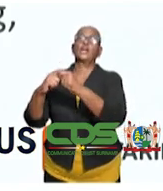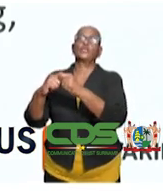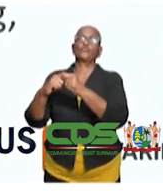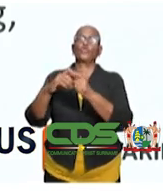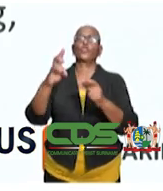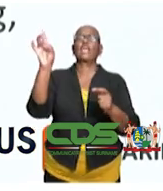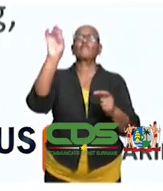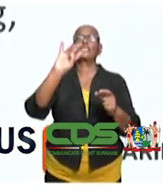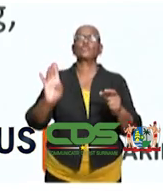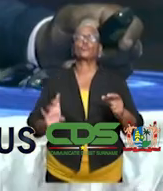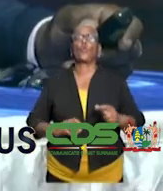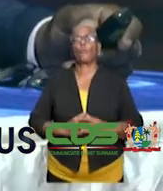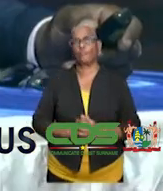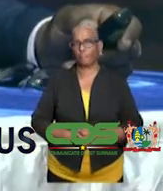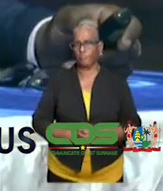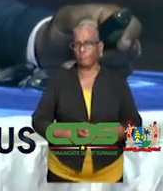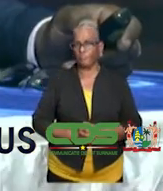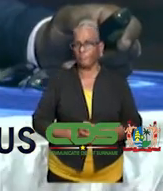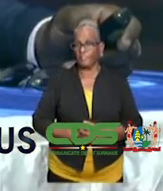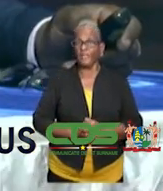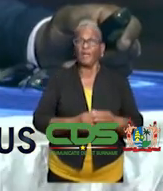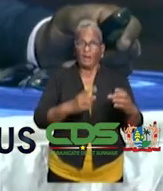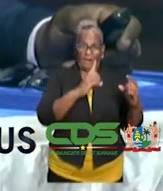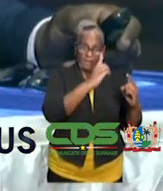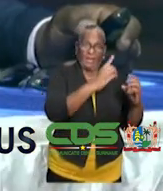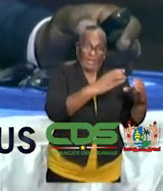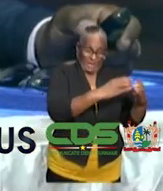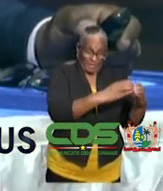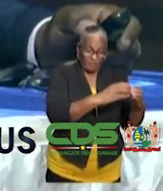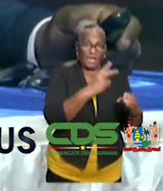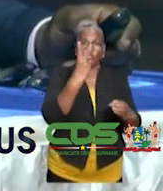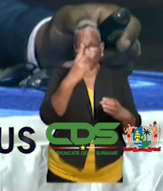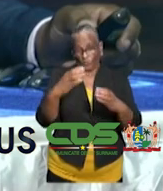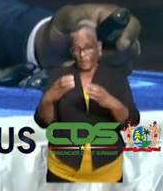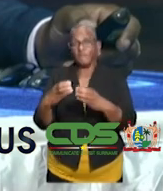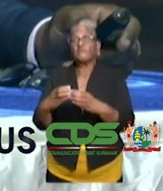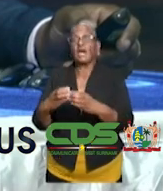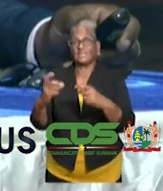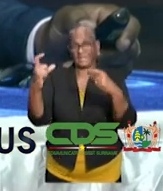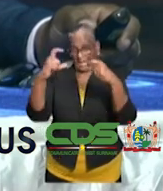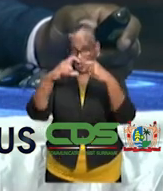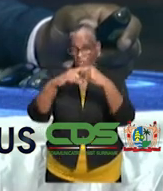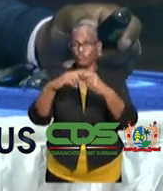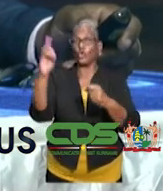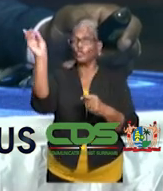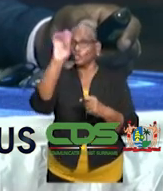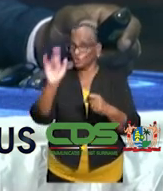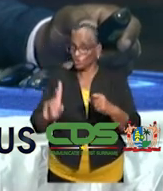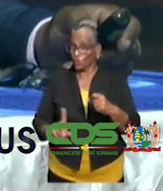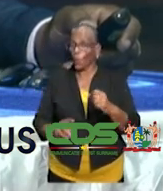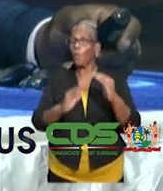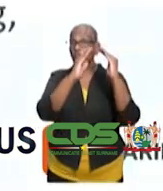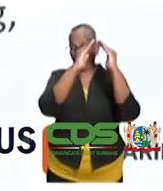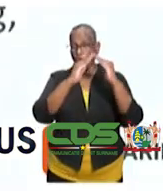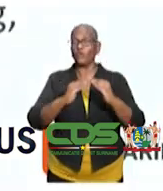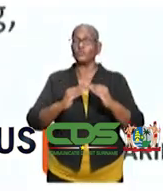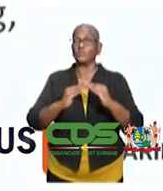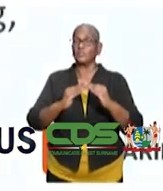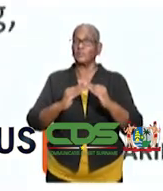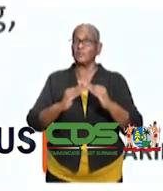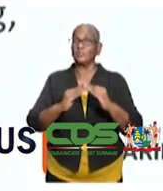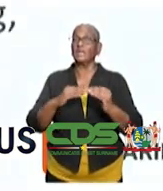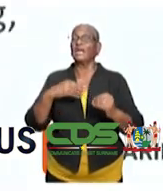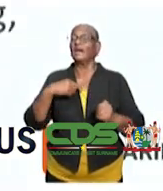Fase 1 en fase 2 aansluitingen van huishoudelijke afnemers, die krijgen